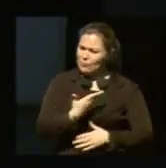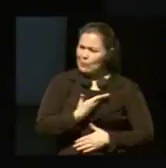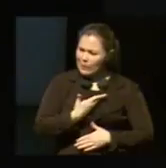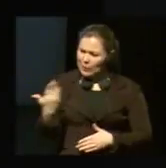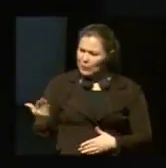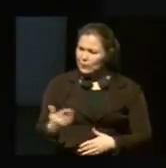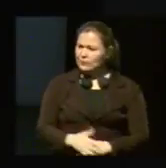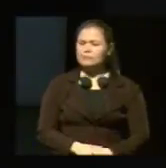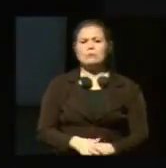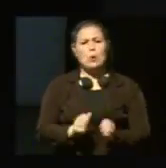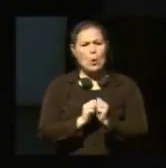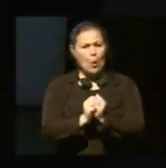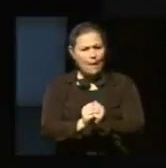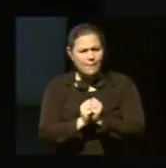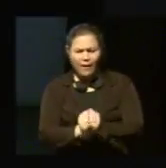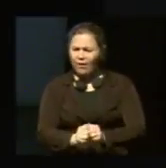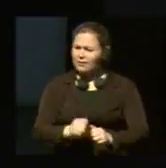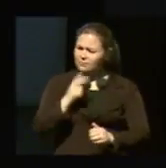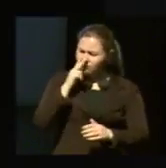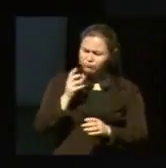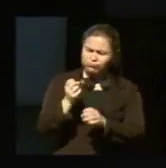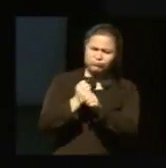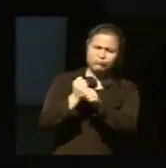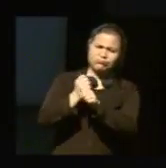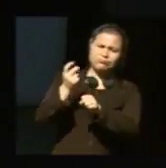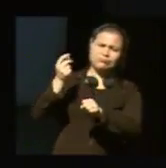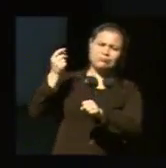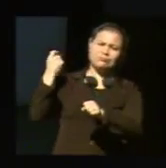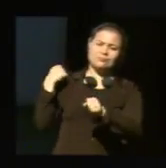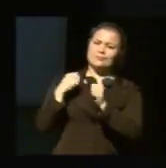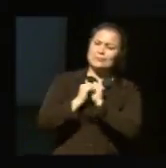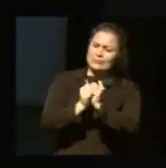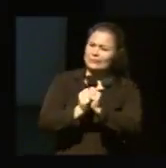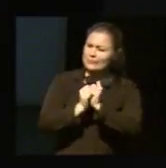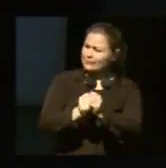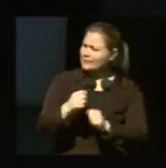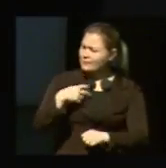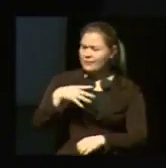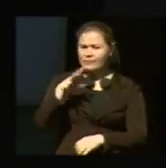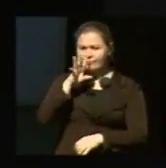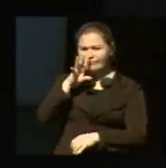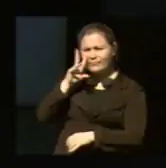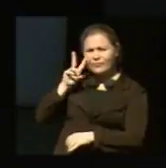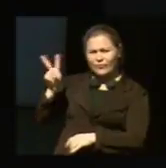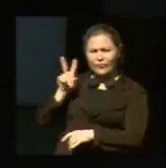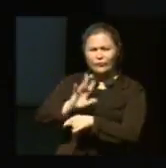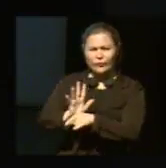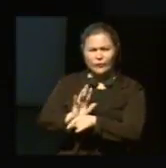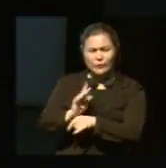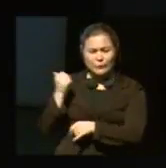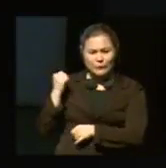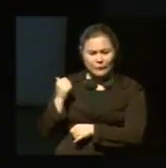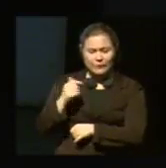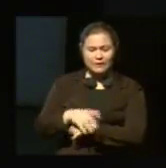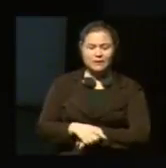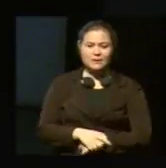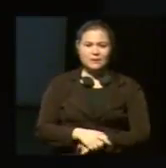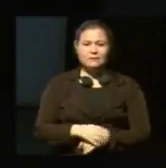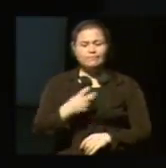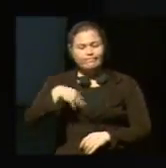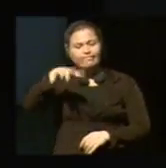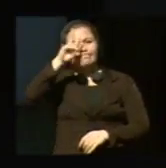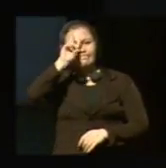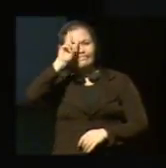Dezernent für internationale Beziehungen, mein Freund und Kollege seit ewig. Ich habe dieses